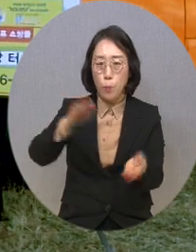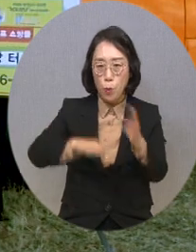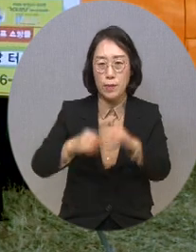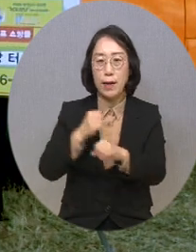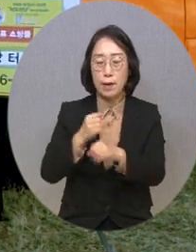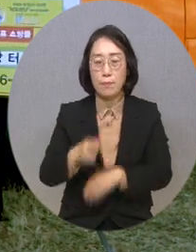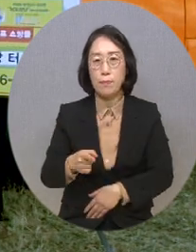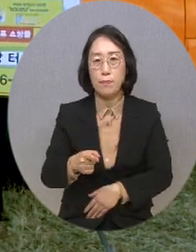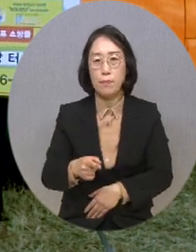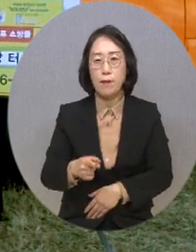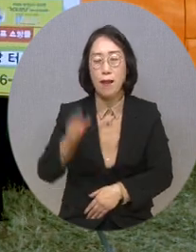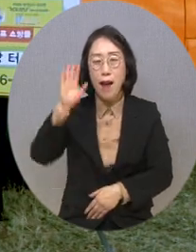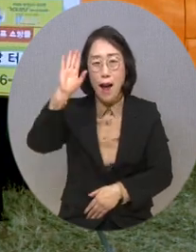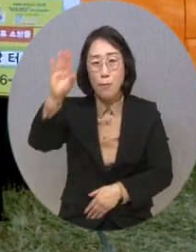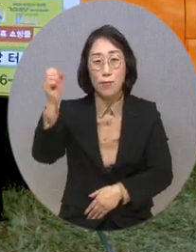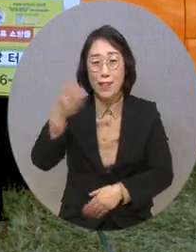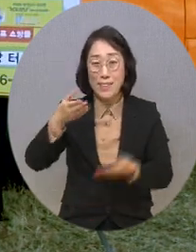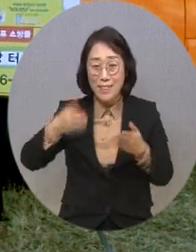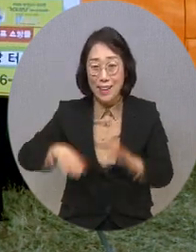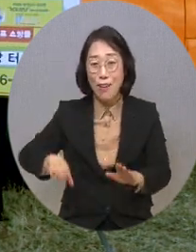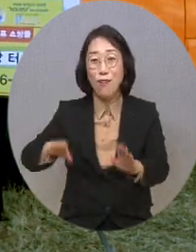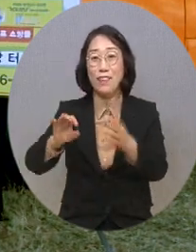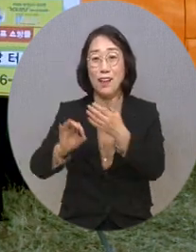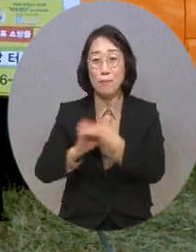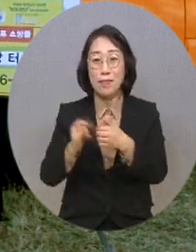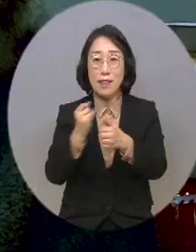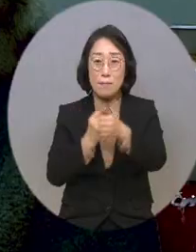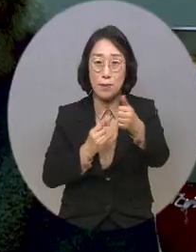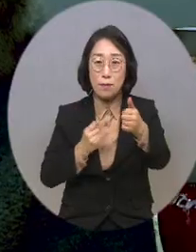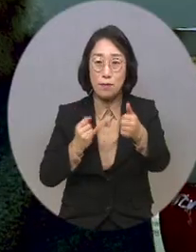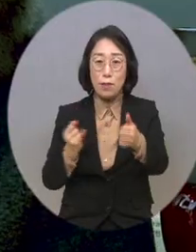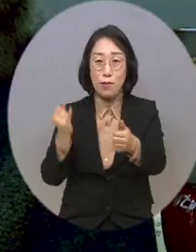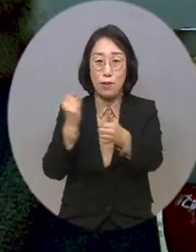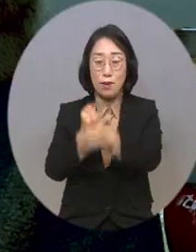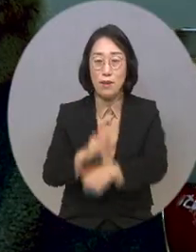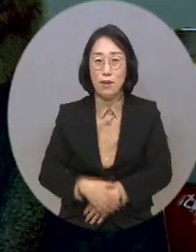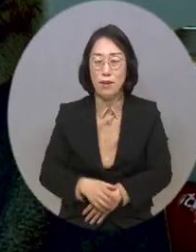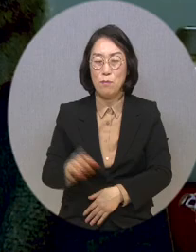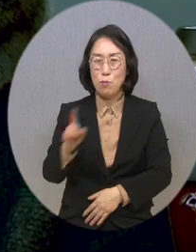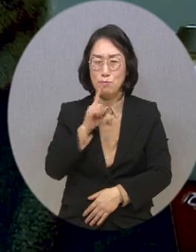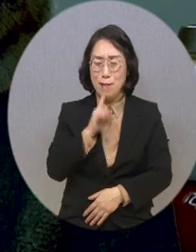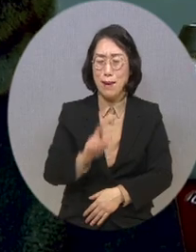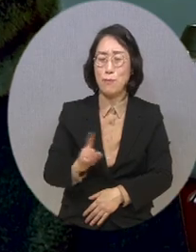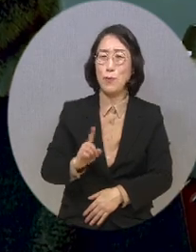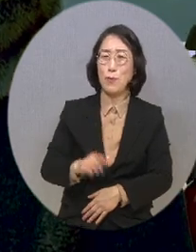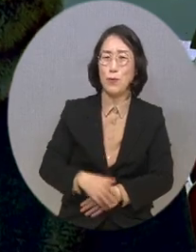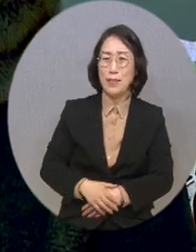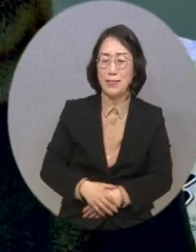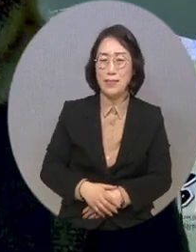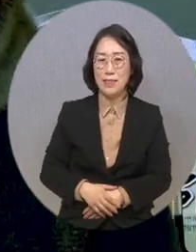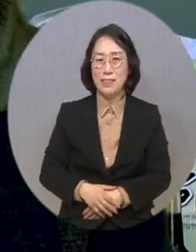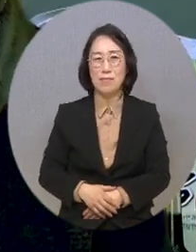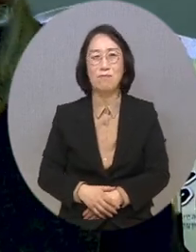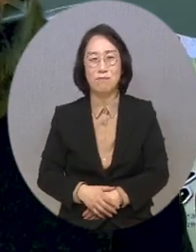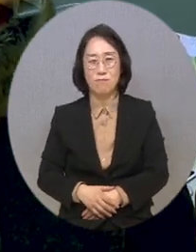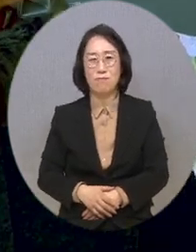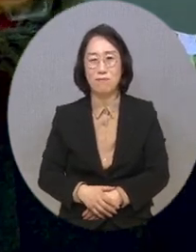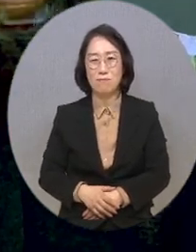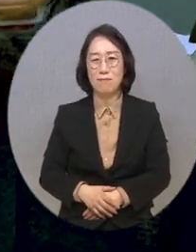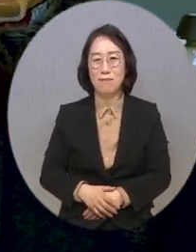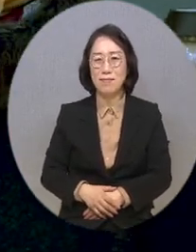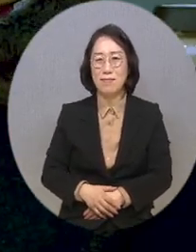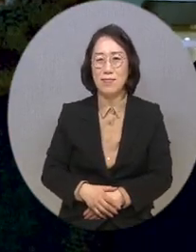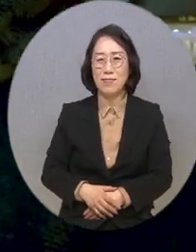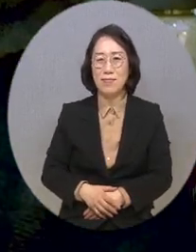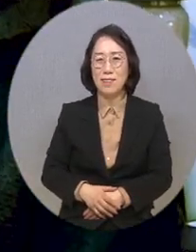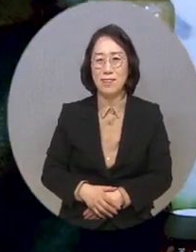태어나면 그 바깥 분이랑 다시 결혼할 거예요? 뭔 그런 소리를 했어. 아, 그 해서는 안 될